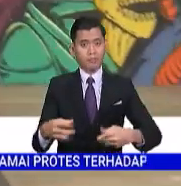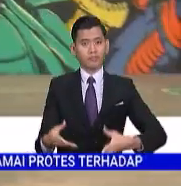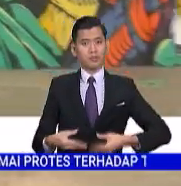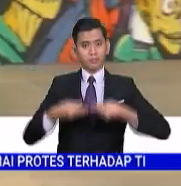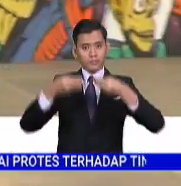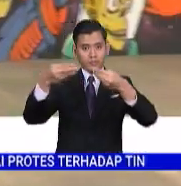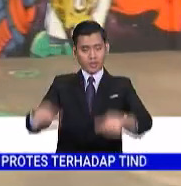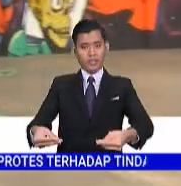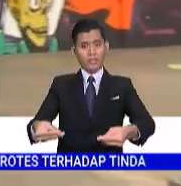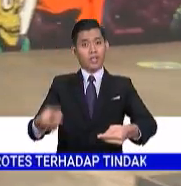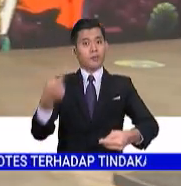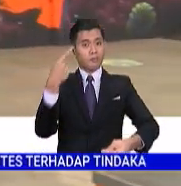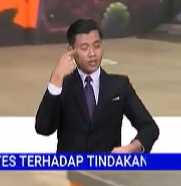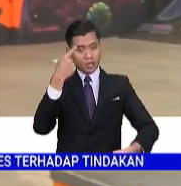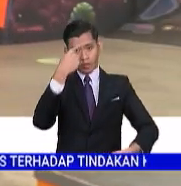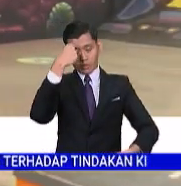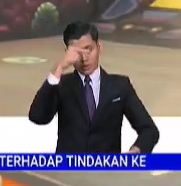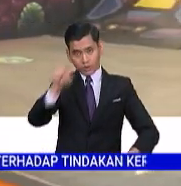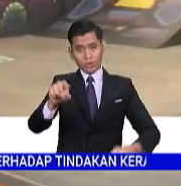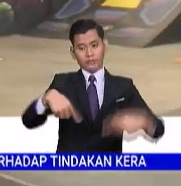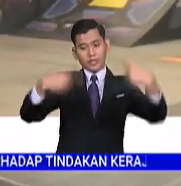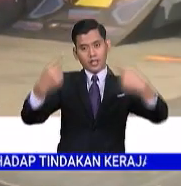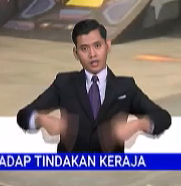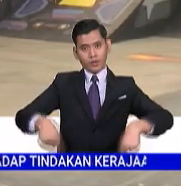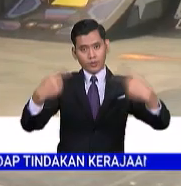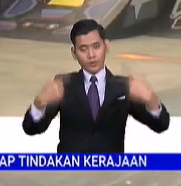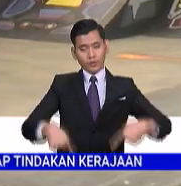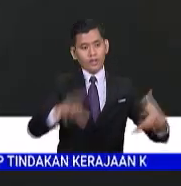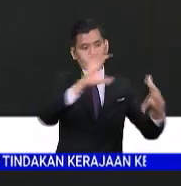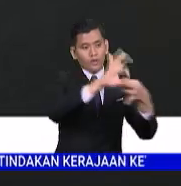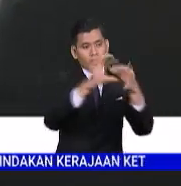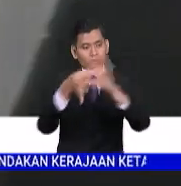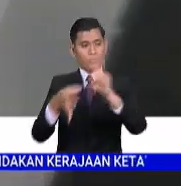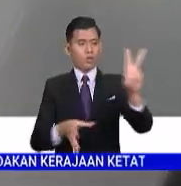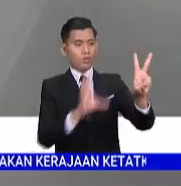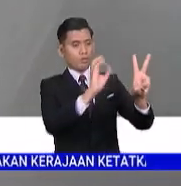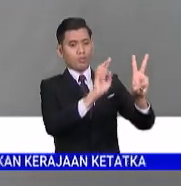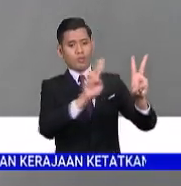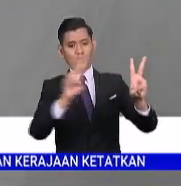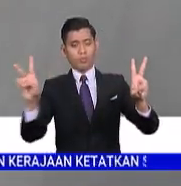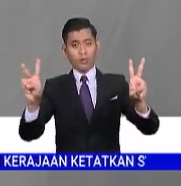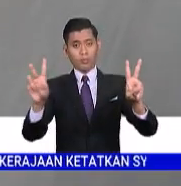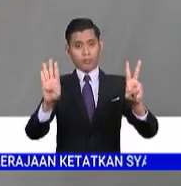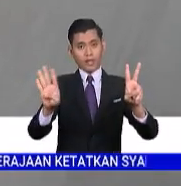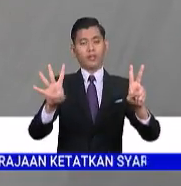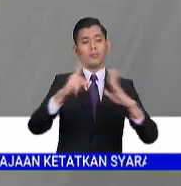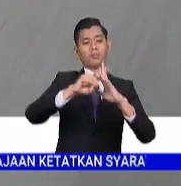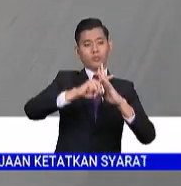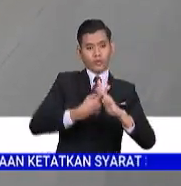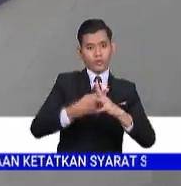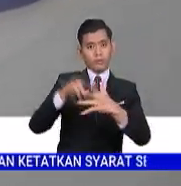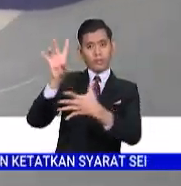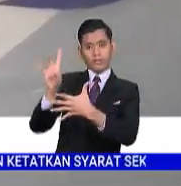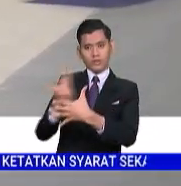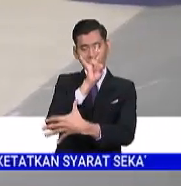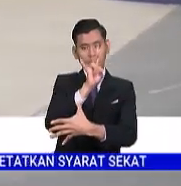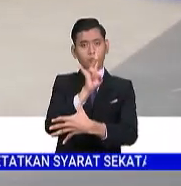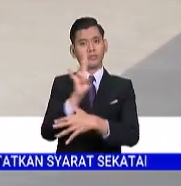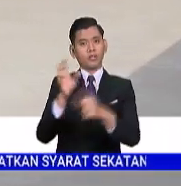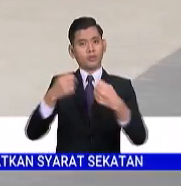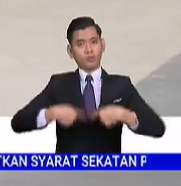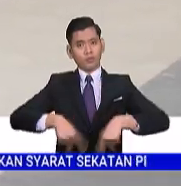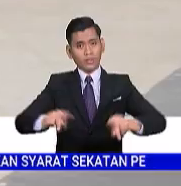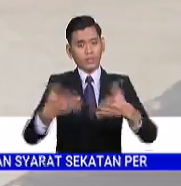bagi bersaing di Olimpik 2024. Jelas Idrus Tambarin, bermula Jun tahun ini, sesi kelayakan telah dibuka